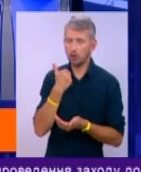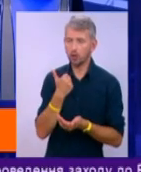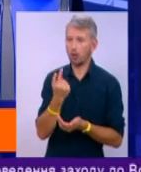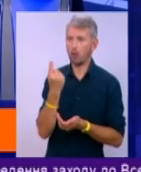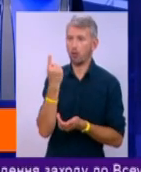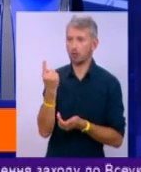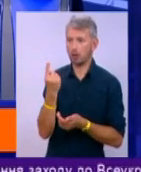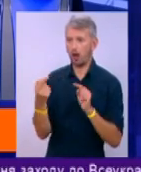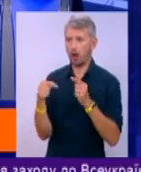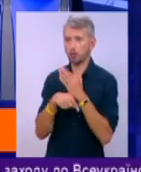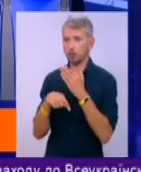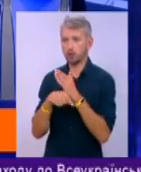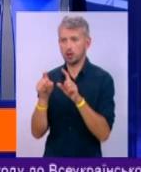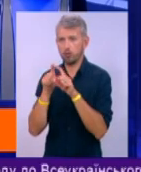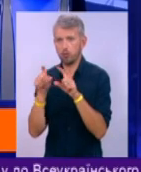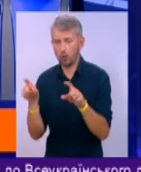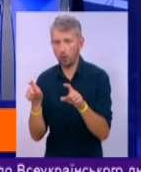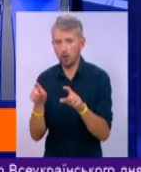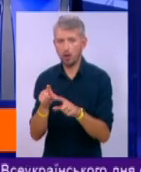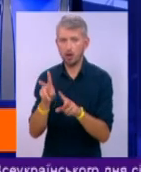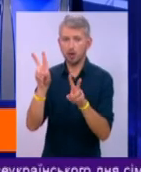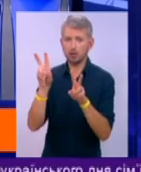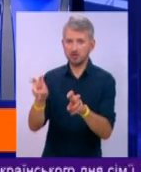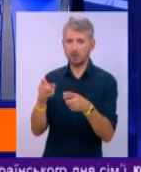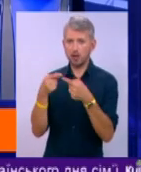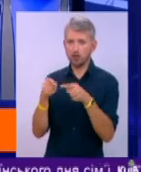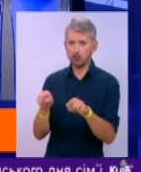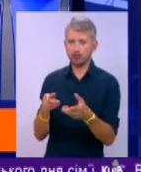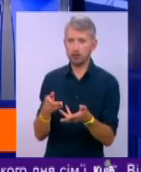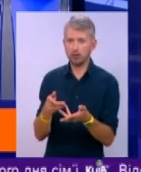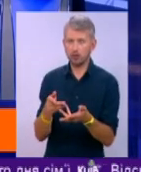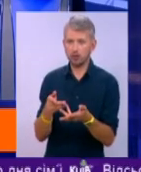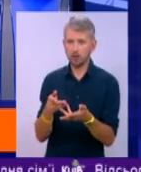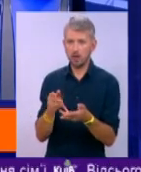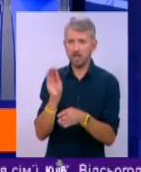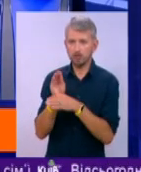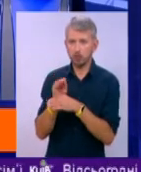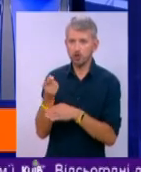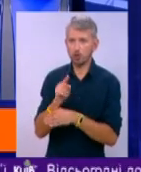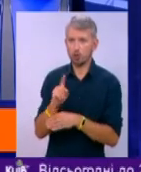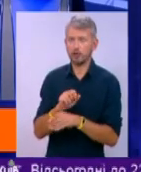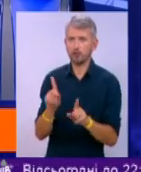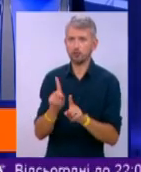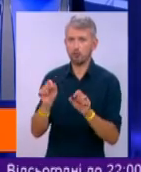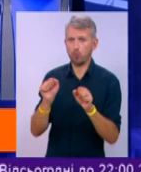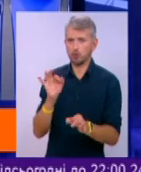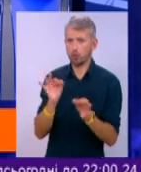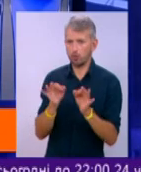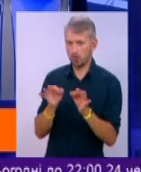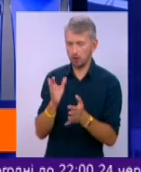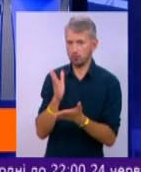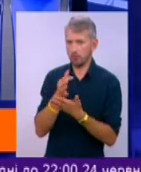одне антикорупційне бюро називає інше, власне, звинувачує в тому, за що можна нормально